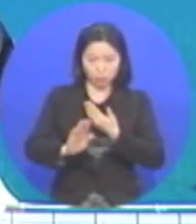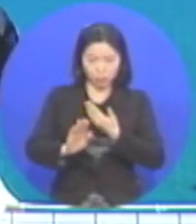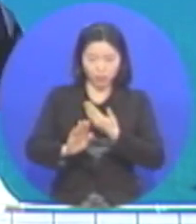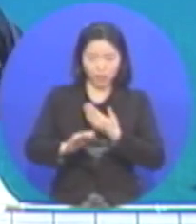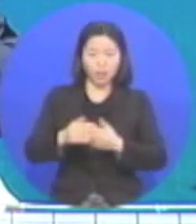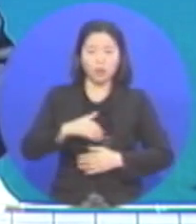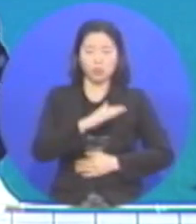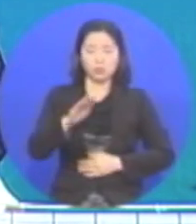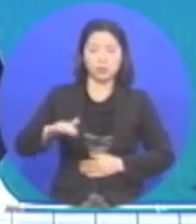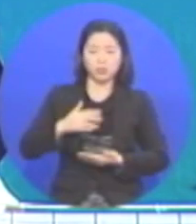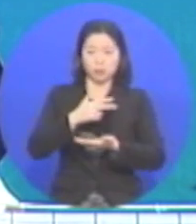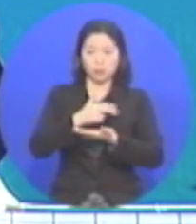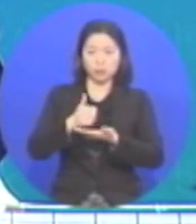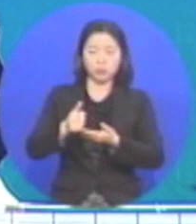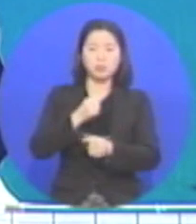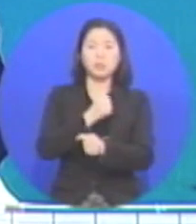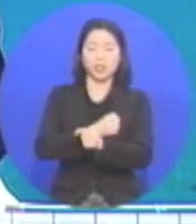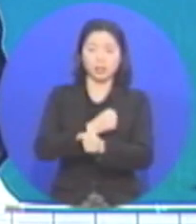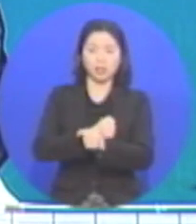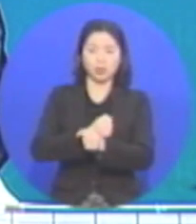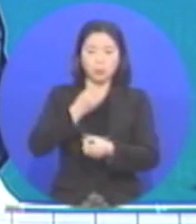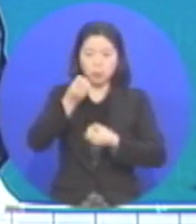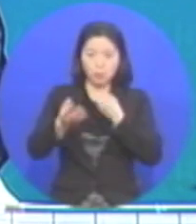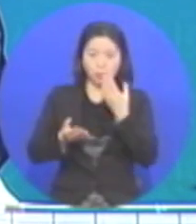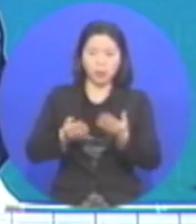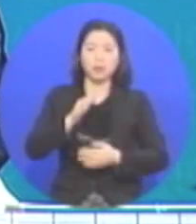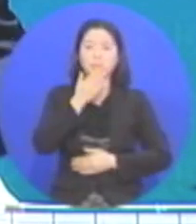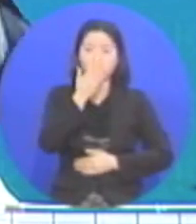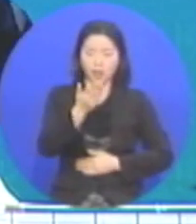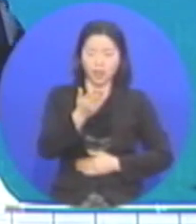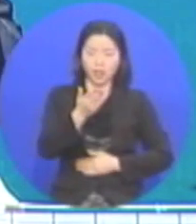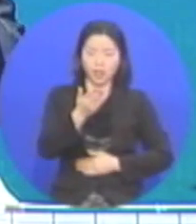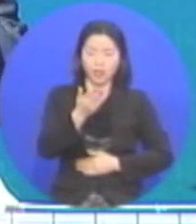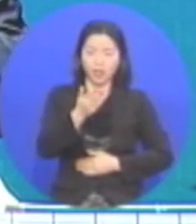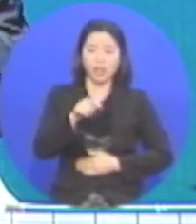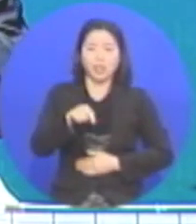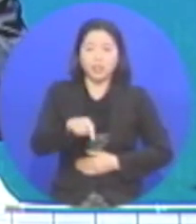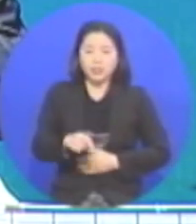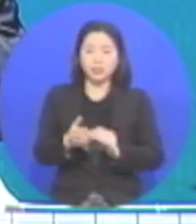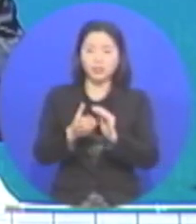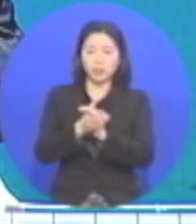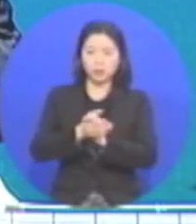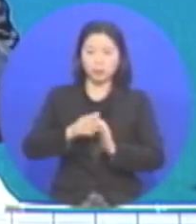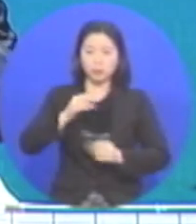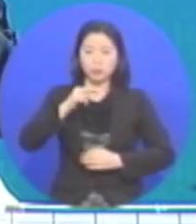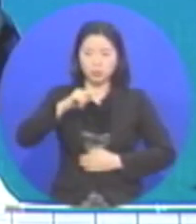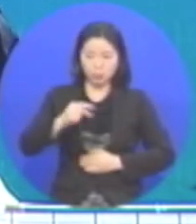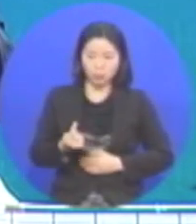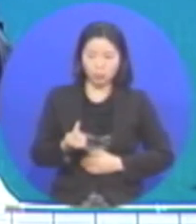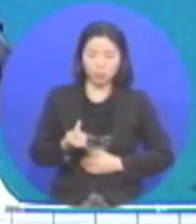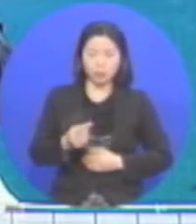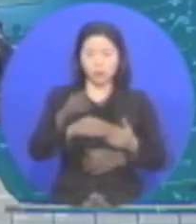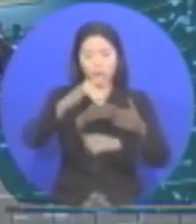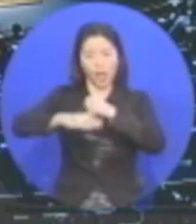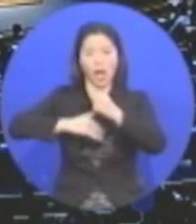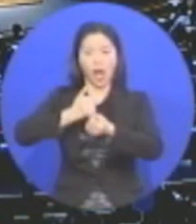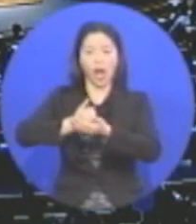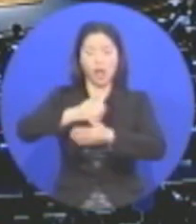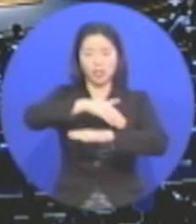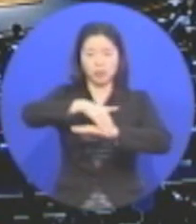그렇게 고백할 수 있게 되는 겁니다 주님이 아셨습니까 그 기도 조차도 주님이 인도하셨습니다